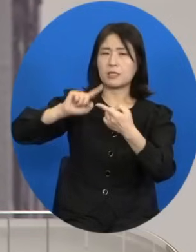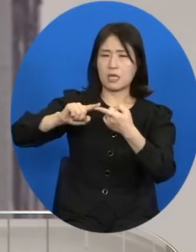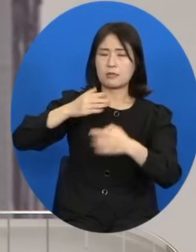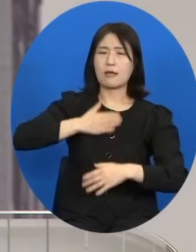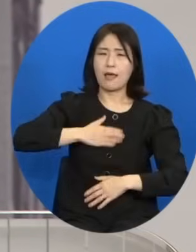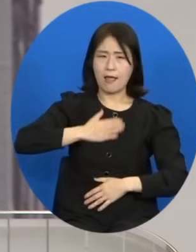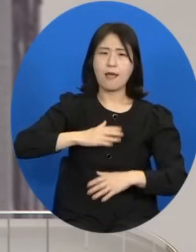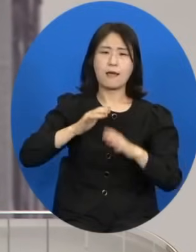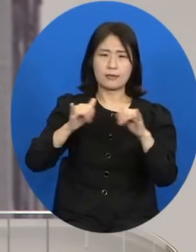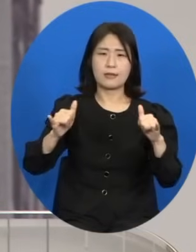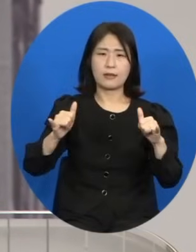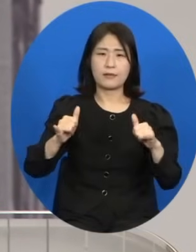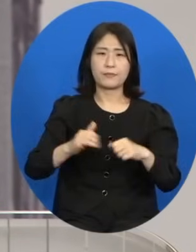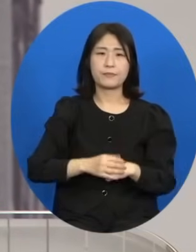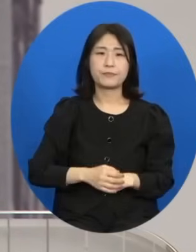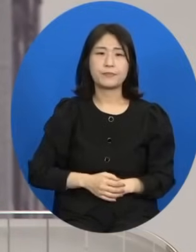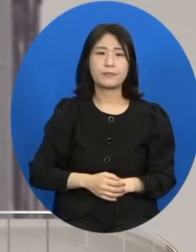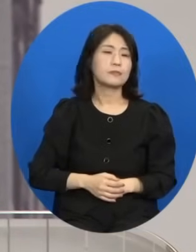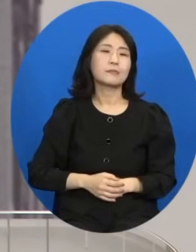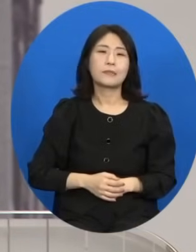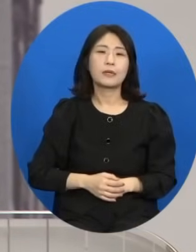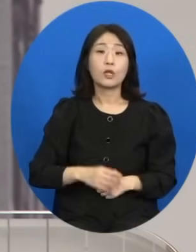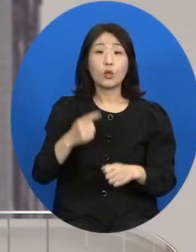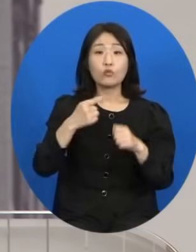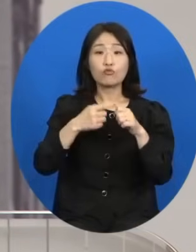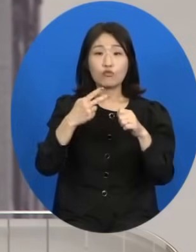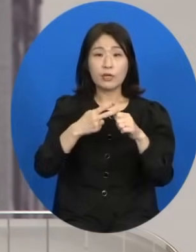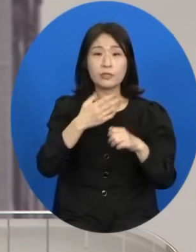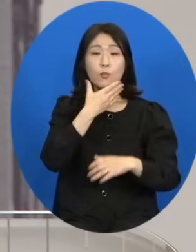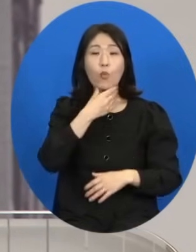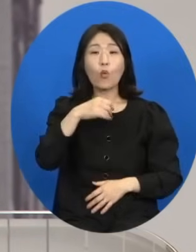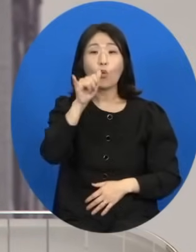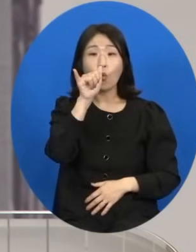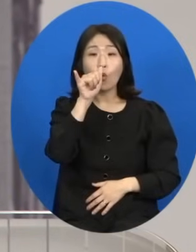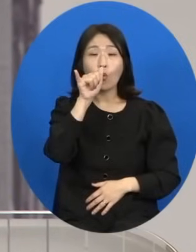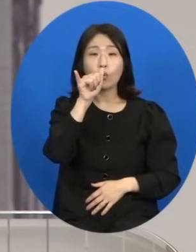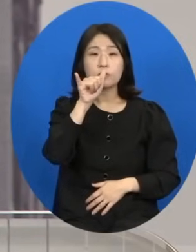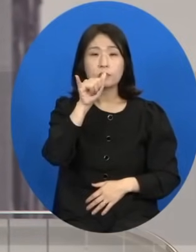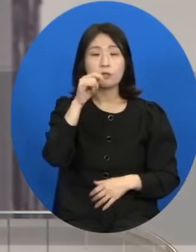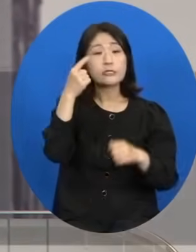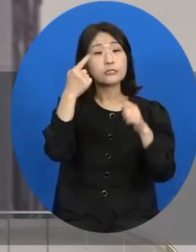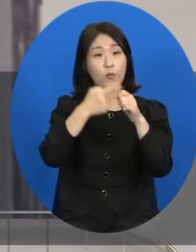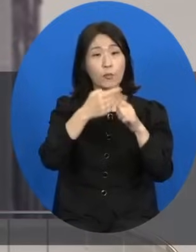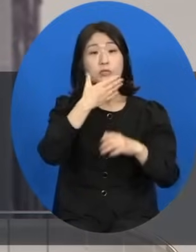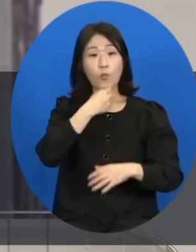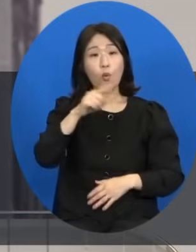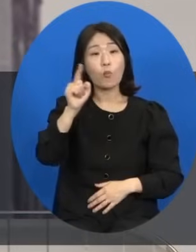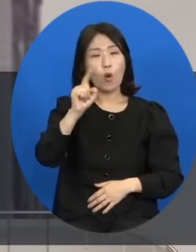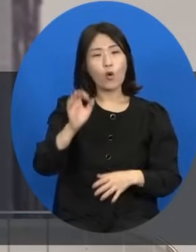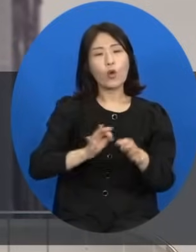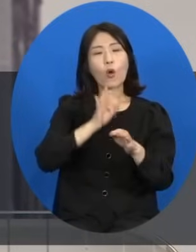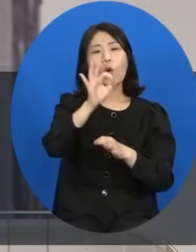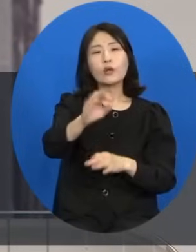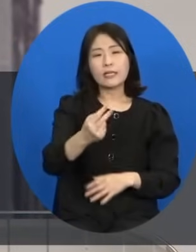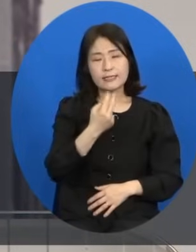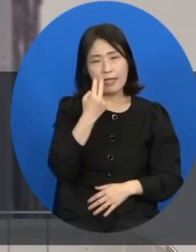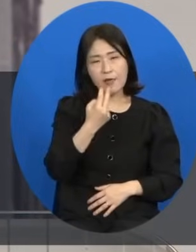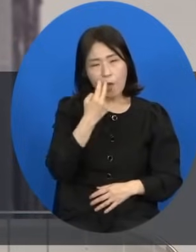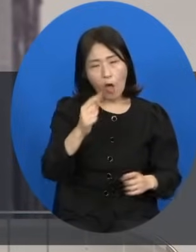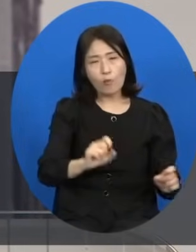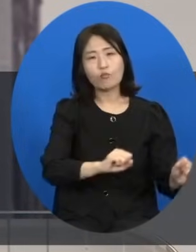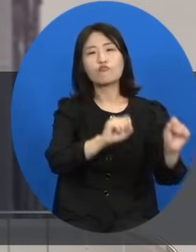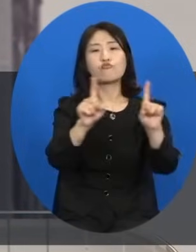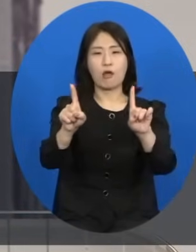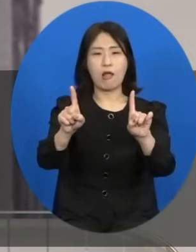있어요 두 가지 복이 있습니다 늘 본에 두 가지 복을 얘기하고 있어요 첫 번째는요 영원한 생명과 부활입니다